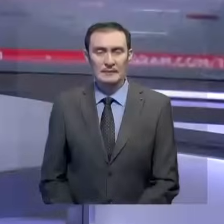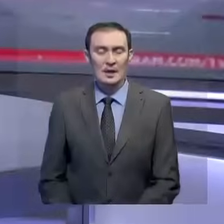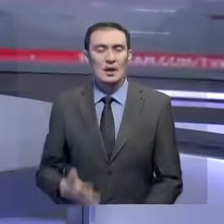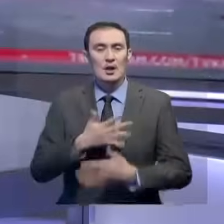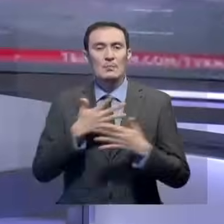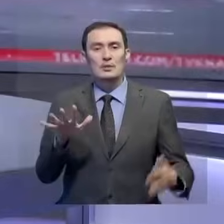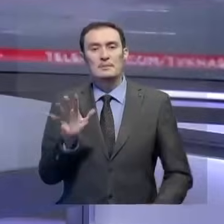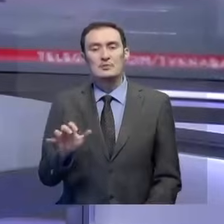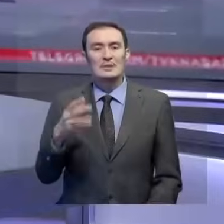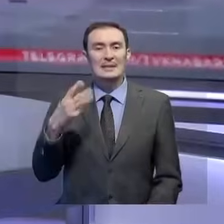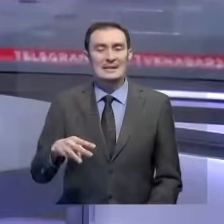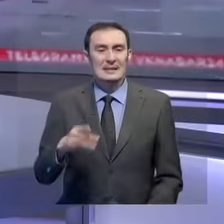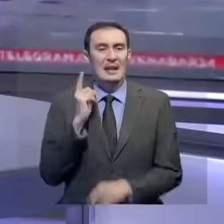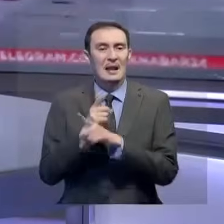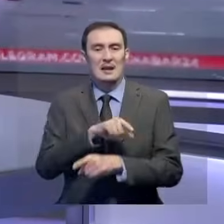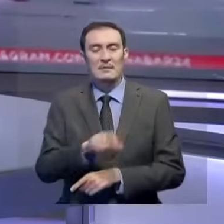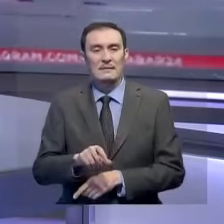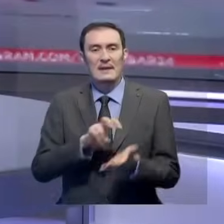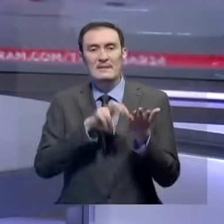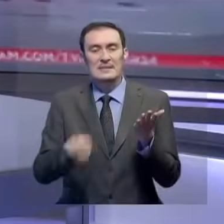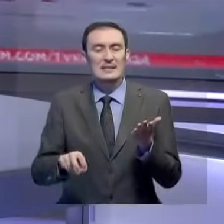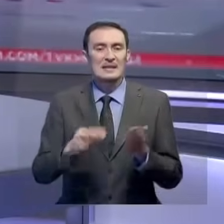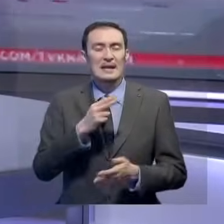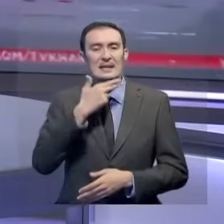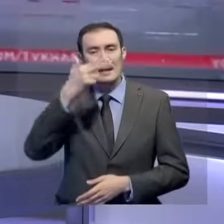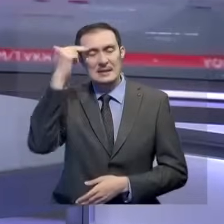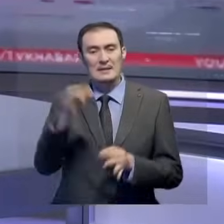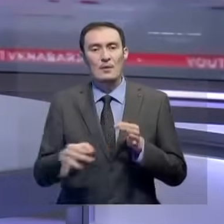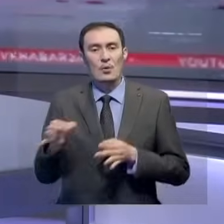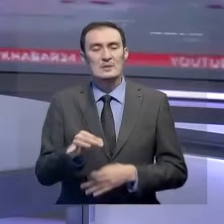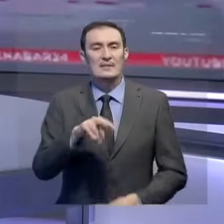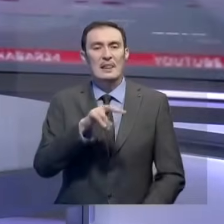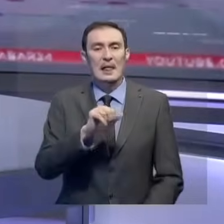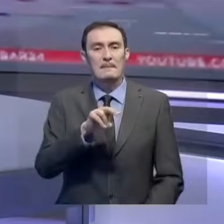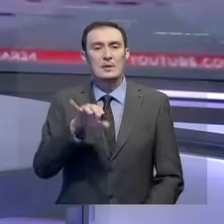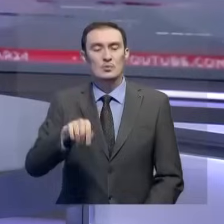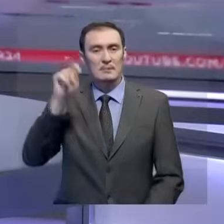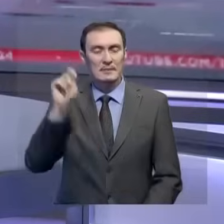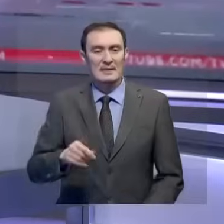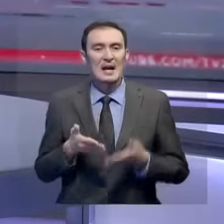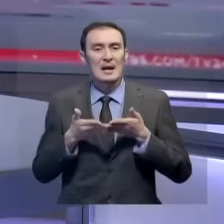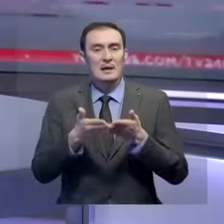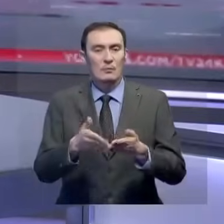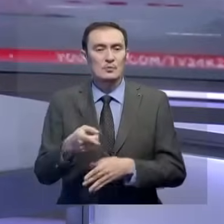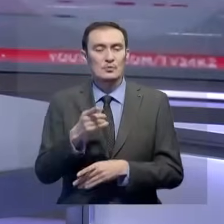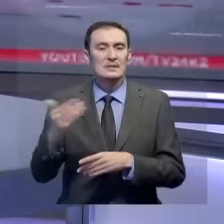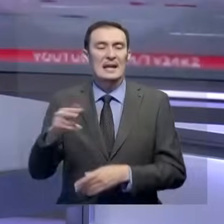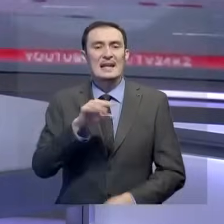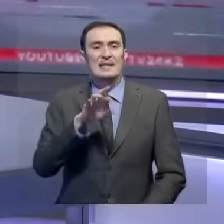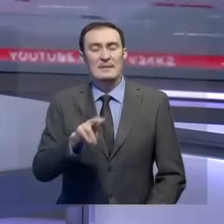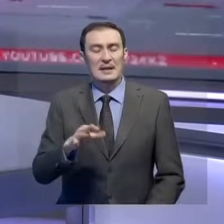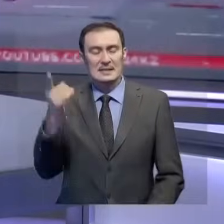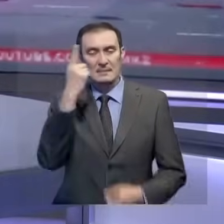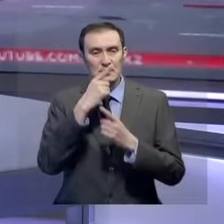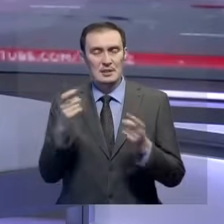Больше 530 нелегальных мигрантов высадились на итальянском острове Лампедуза. Они прибыли на рыболовном судне из Ливии,